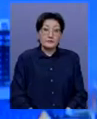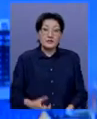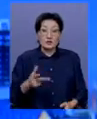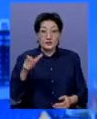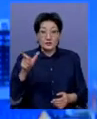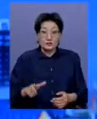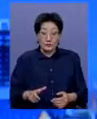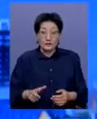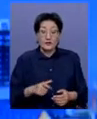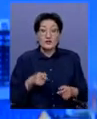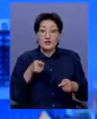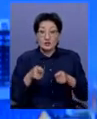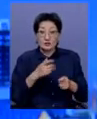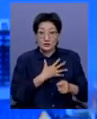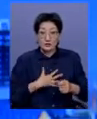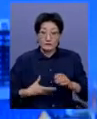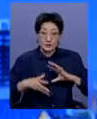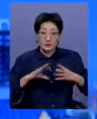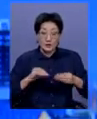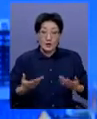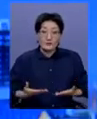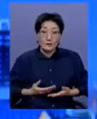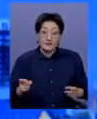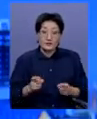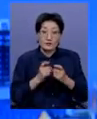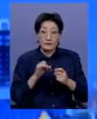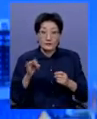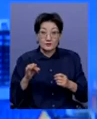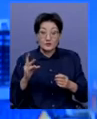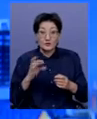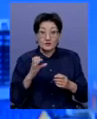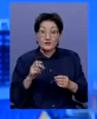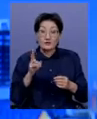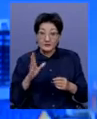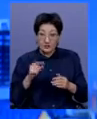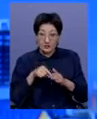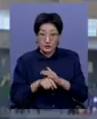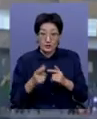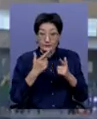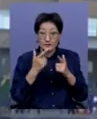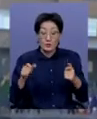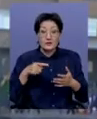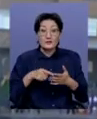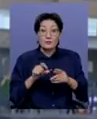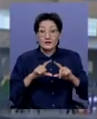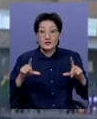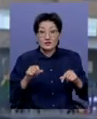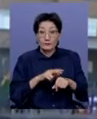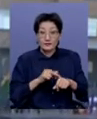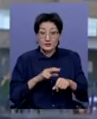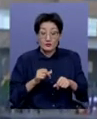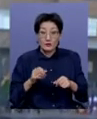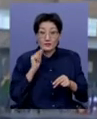Три человека получили ножевое ранение в результате бытового конфликта в одной из столичных квартир. Как сообщили в городском департаменте